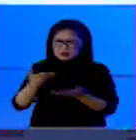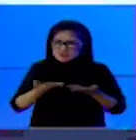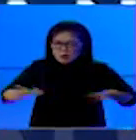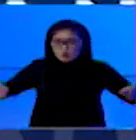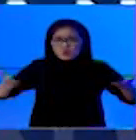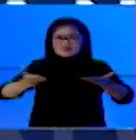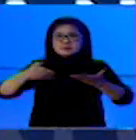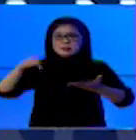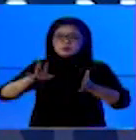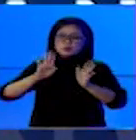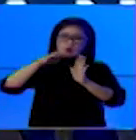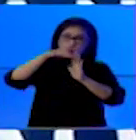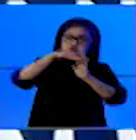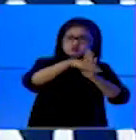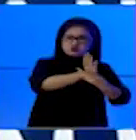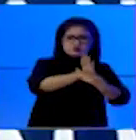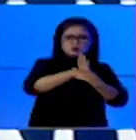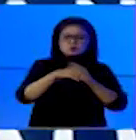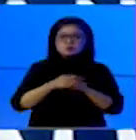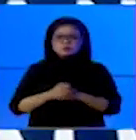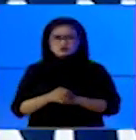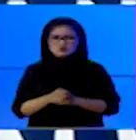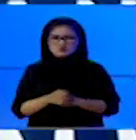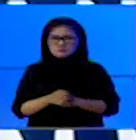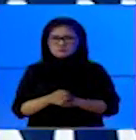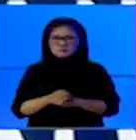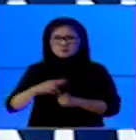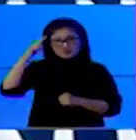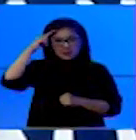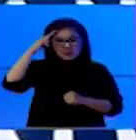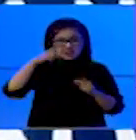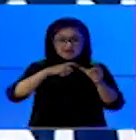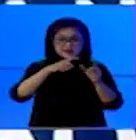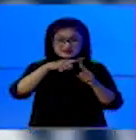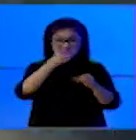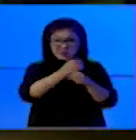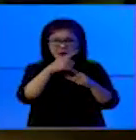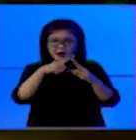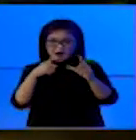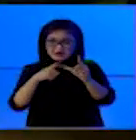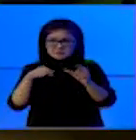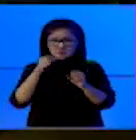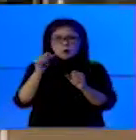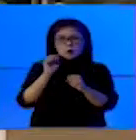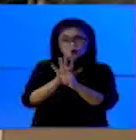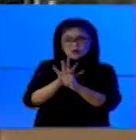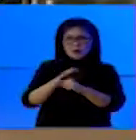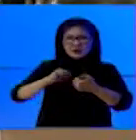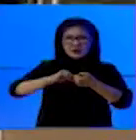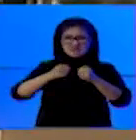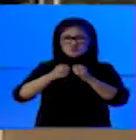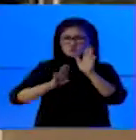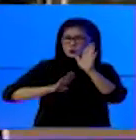krisis. Ketua Satgas Penanganan COVID-19 Doni Monardo menyatakan meski peningkatan kasus COVID-19 terus melonjak